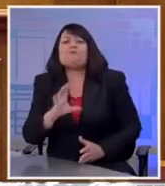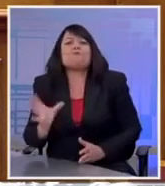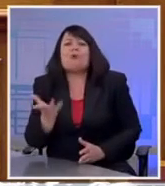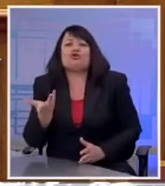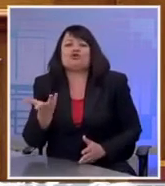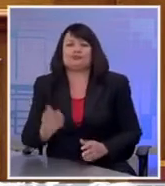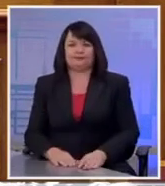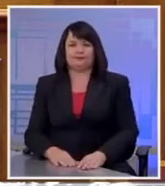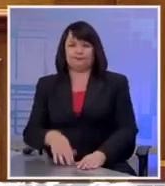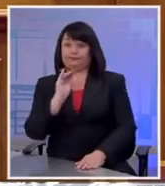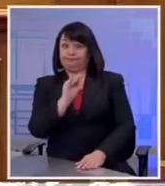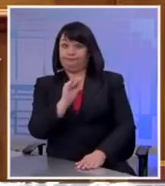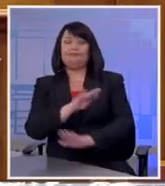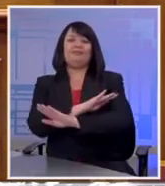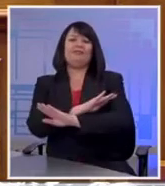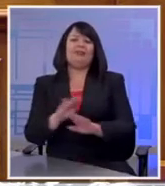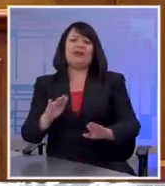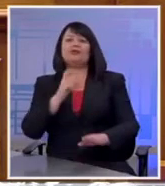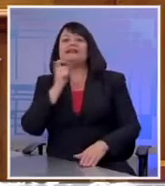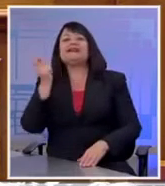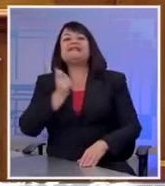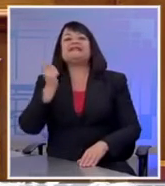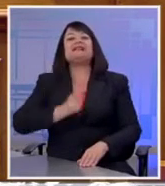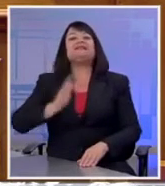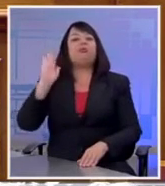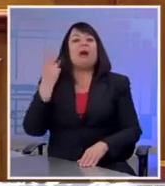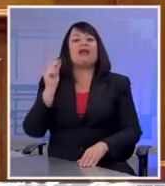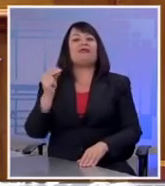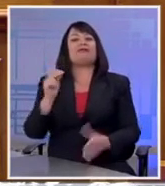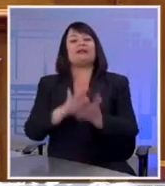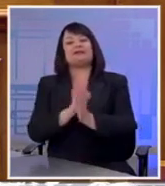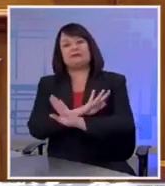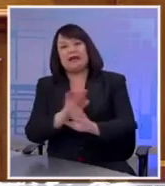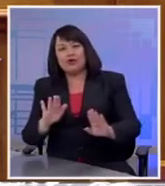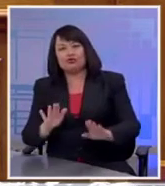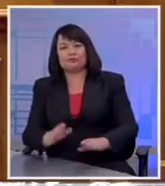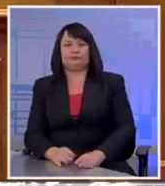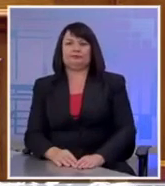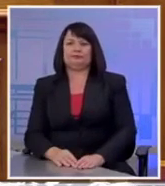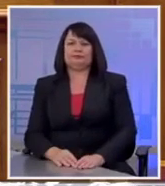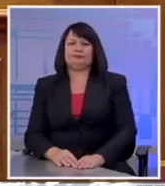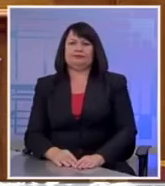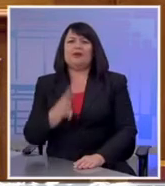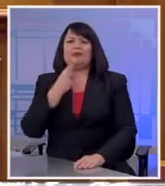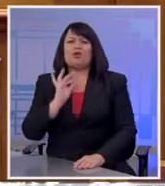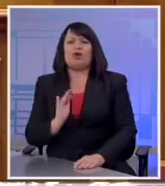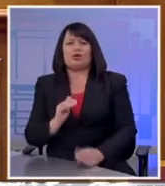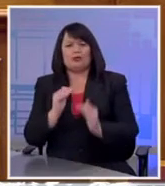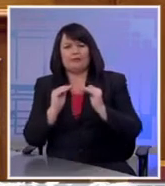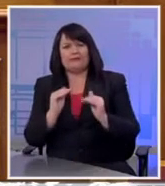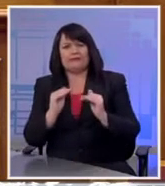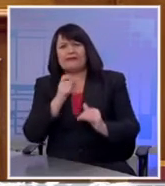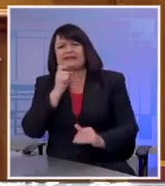Έχω ζητήσει από καιρό να σταματήσουν οι συντάξεις των ΔΕΟΣ βουλευτών. Αυτό γιατί συντηρούμε αυτές τις